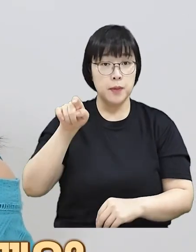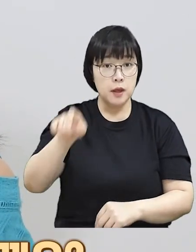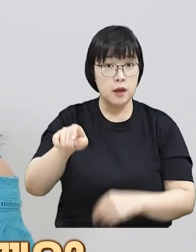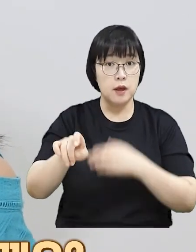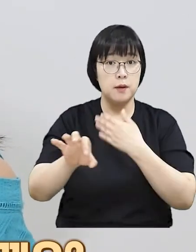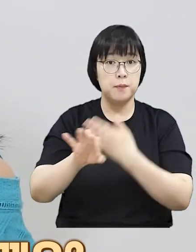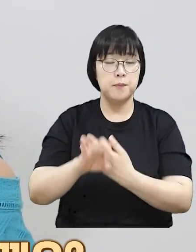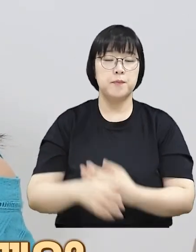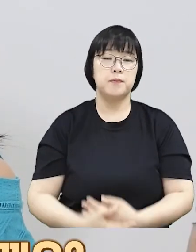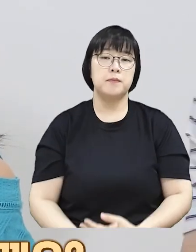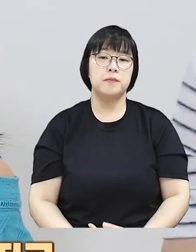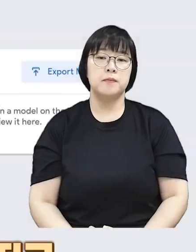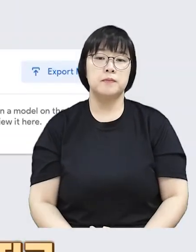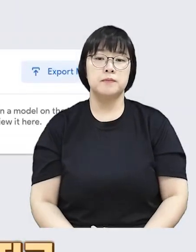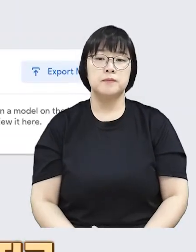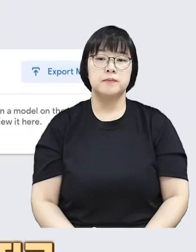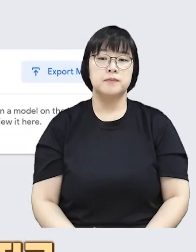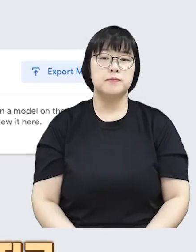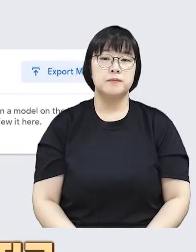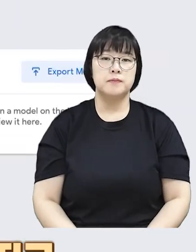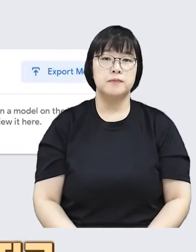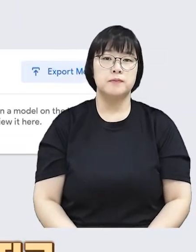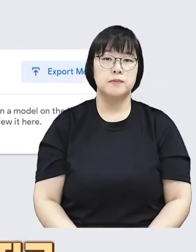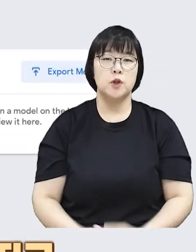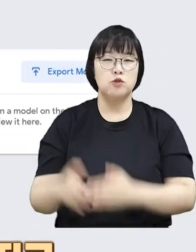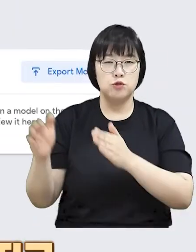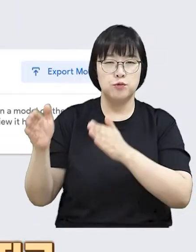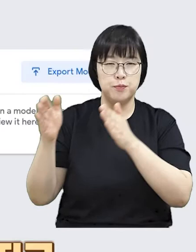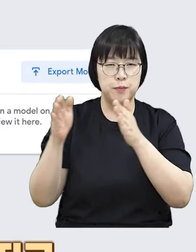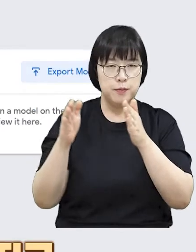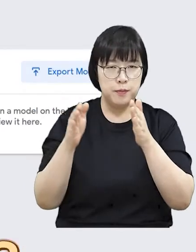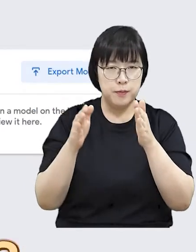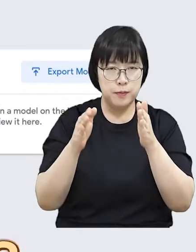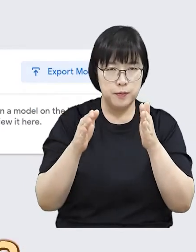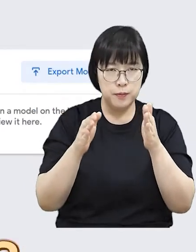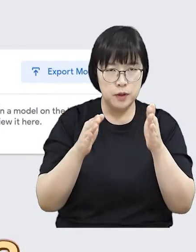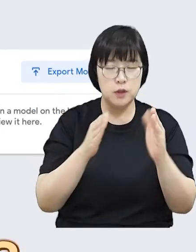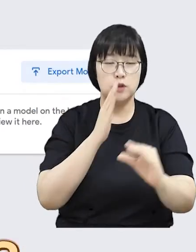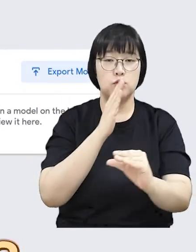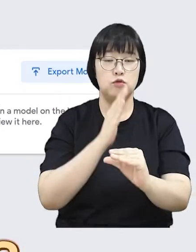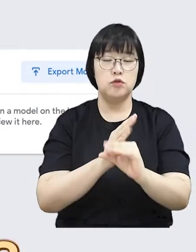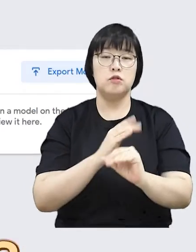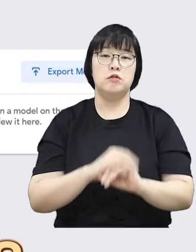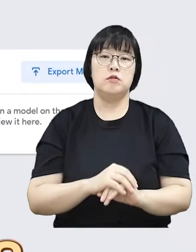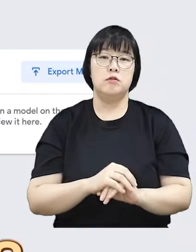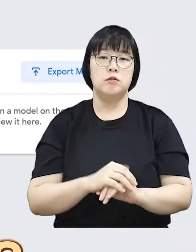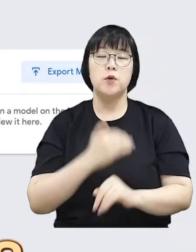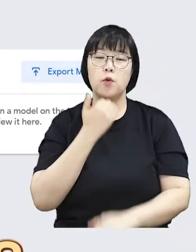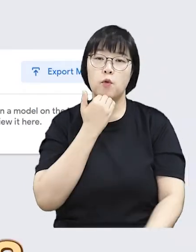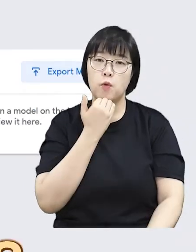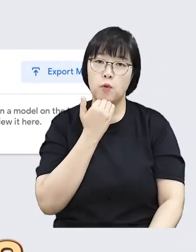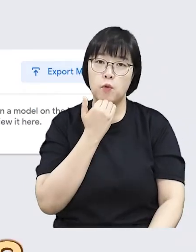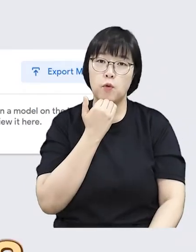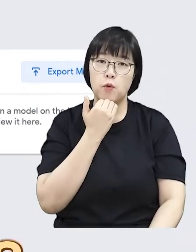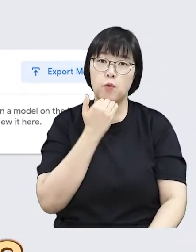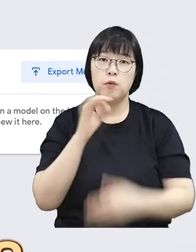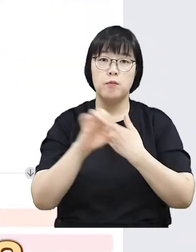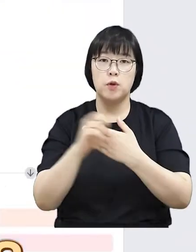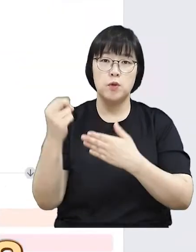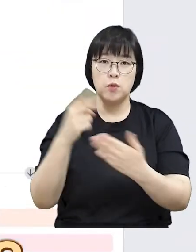눌러볼까요? 네. 이렇게 누르면 프리페어링 해가지고 준비를 하고 있다는 뜻이고요. 조금 기다리면